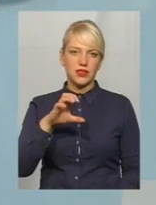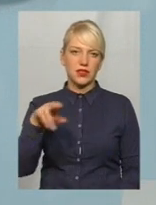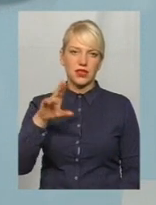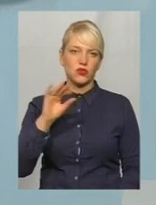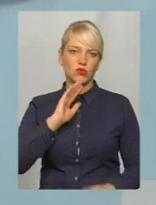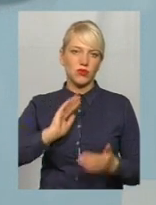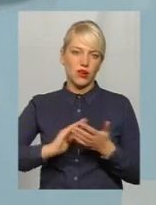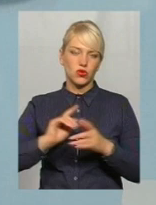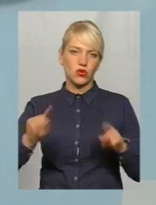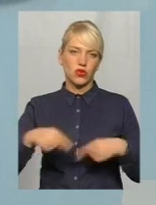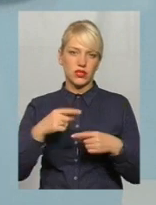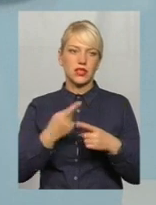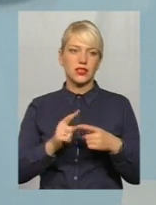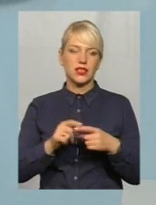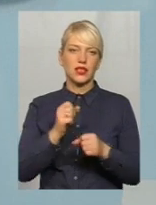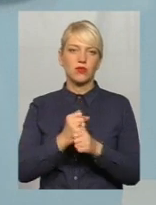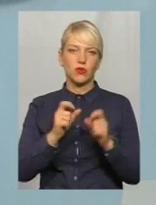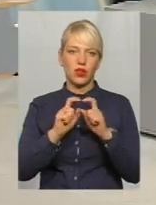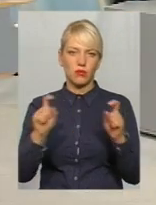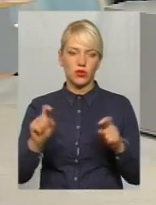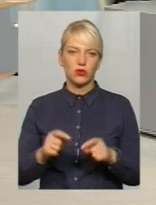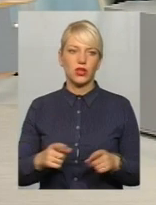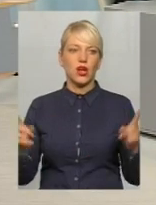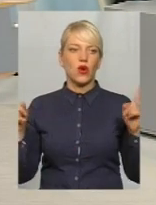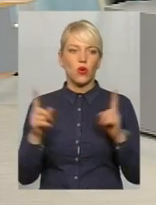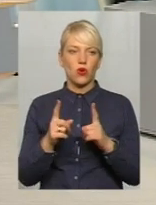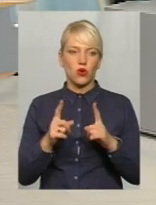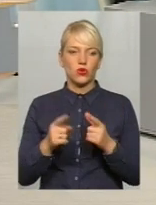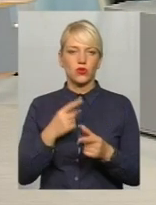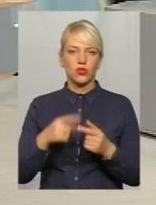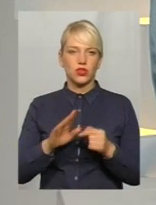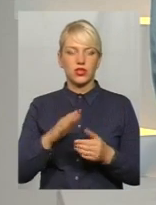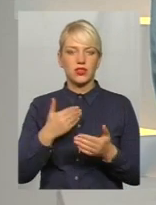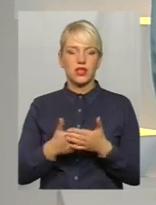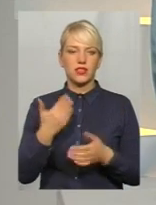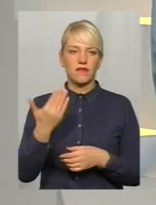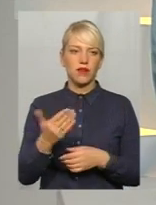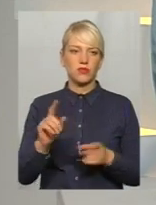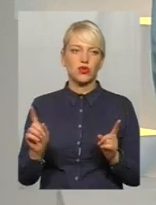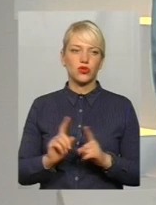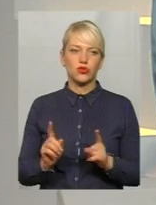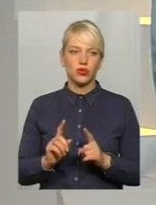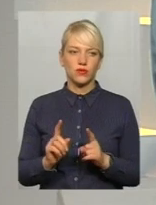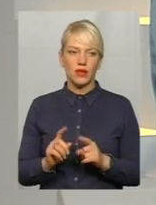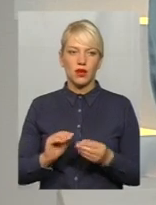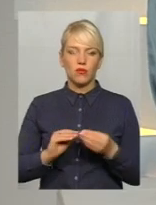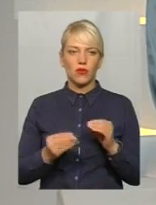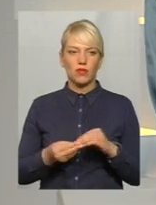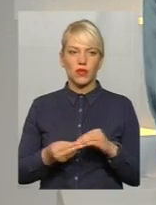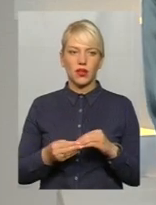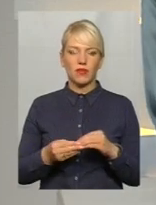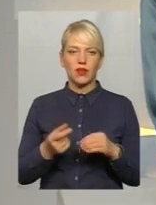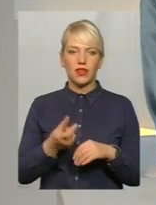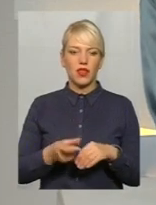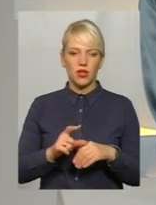якісної організації роботи цих амбулаторій. Дуже коротко, чи не здається вам, що проблеми